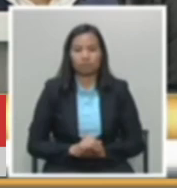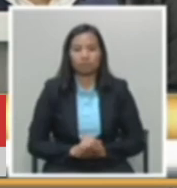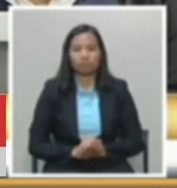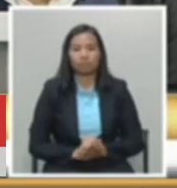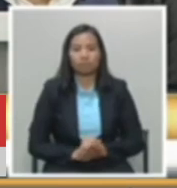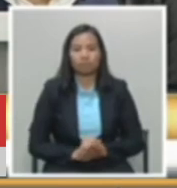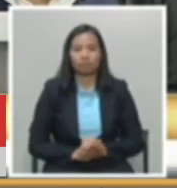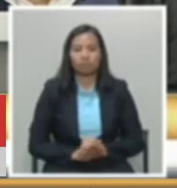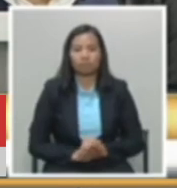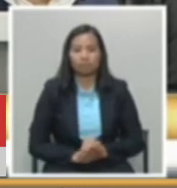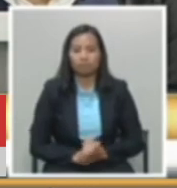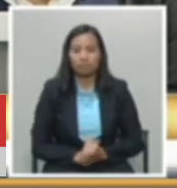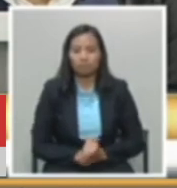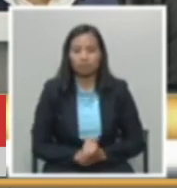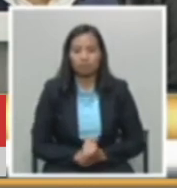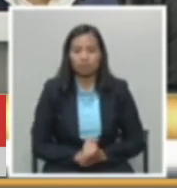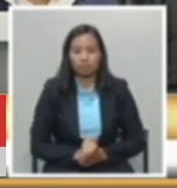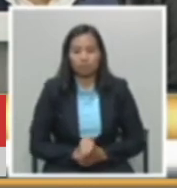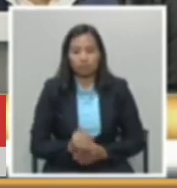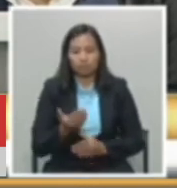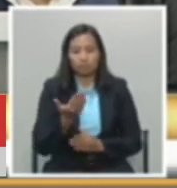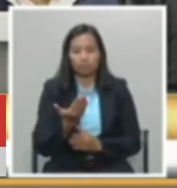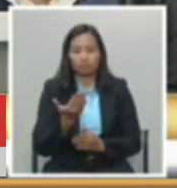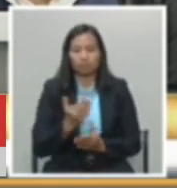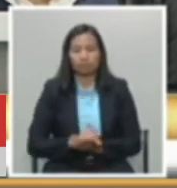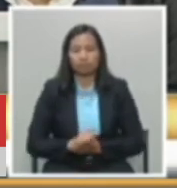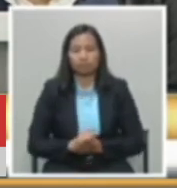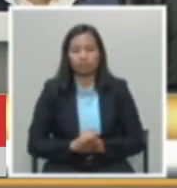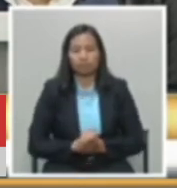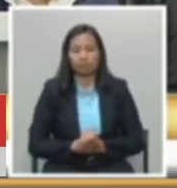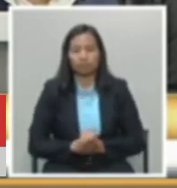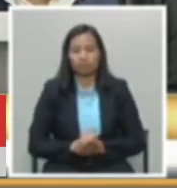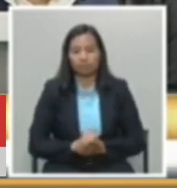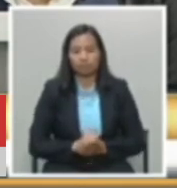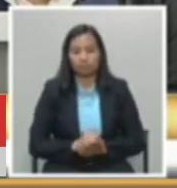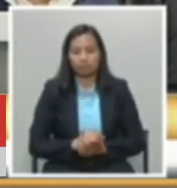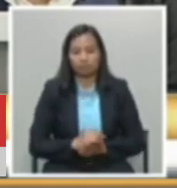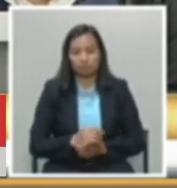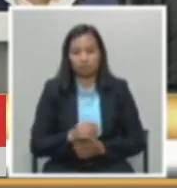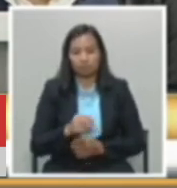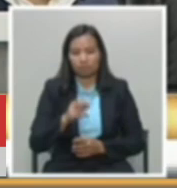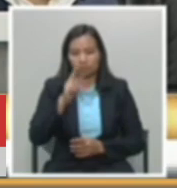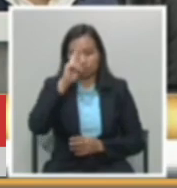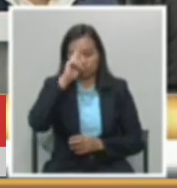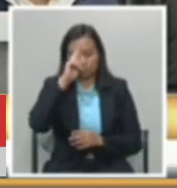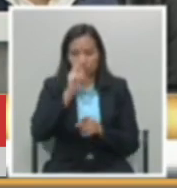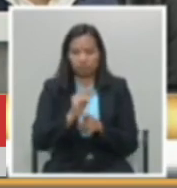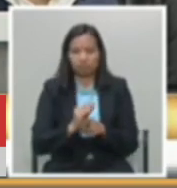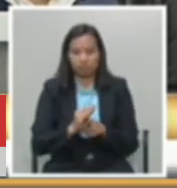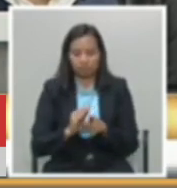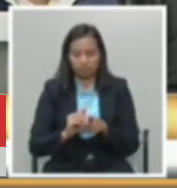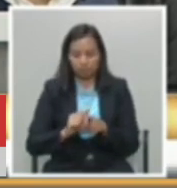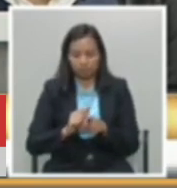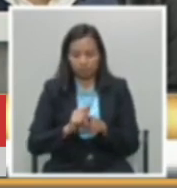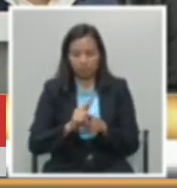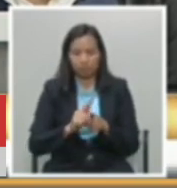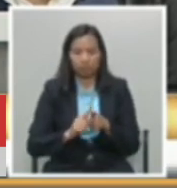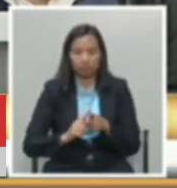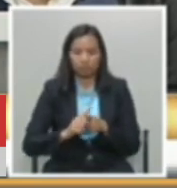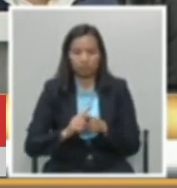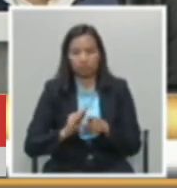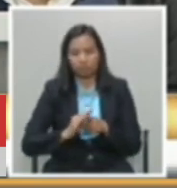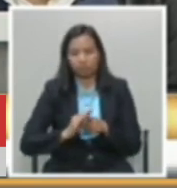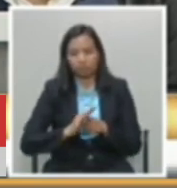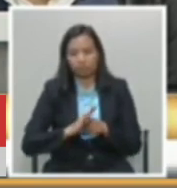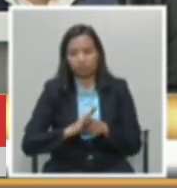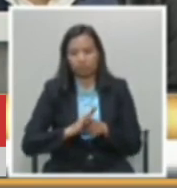3 คนและก็ติดเป็นโรคหูดงอนไก่1คนอายุ13ปีท่านประธาน